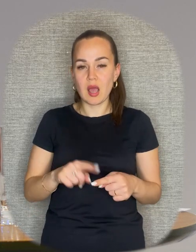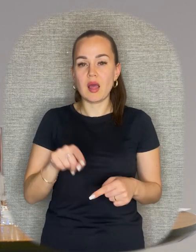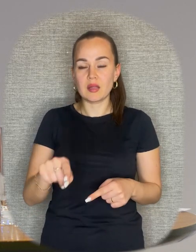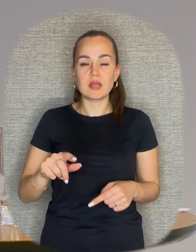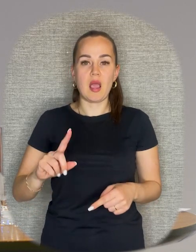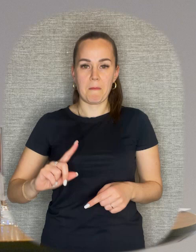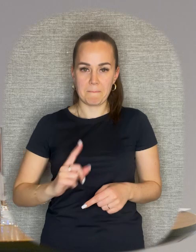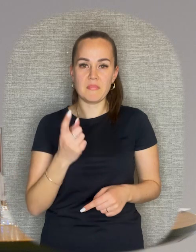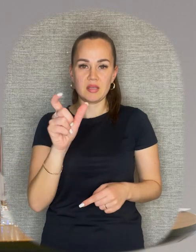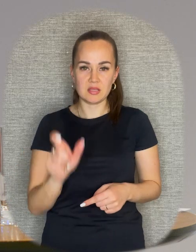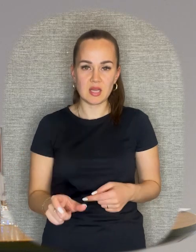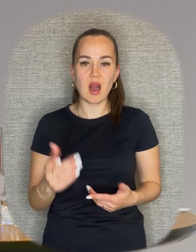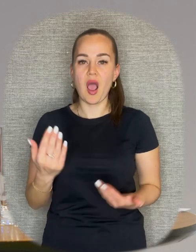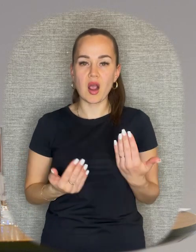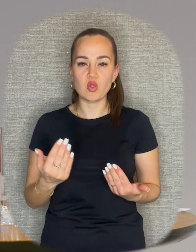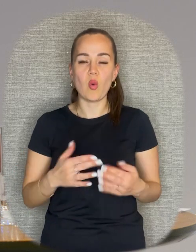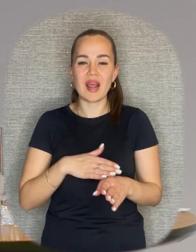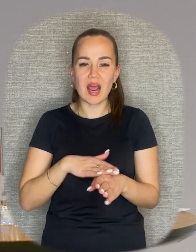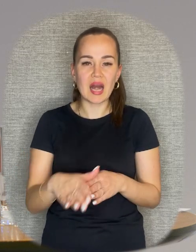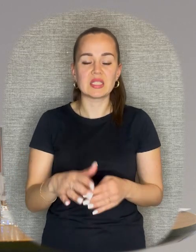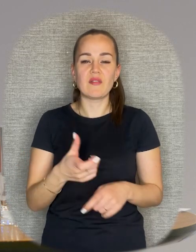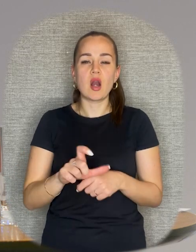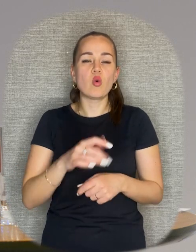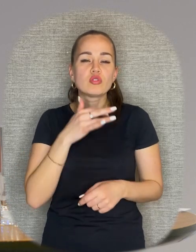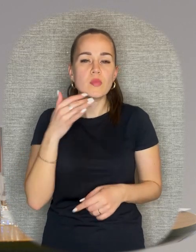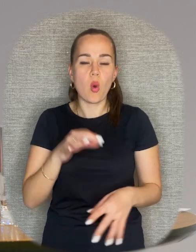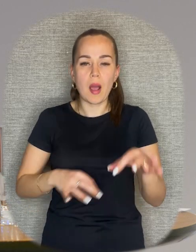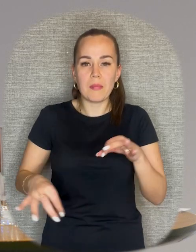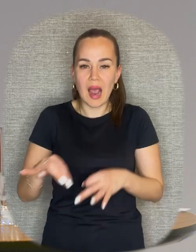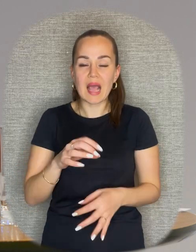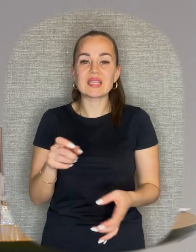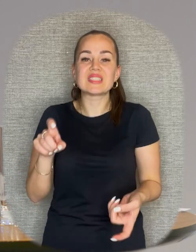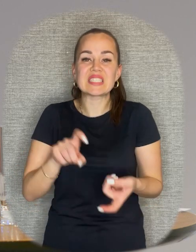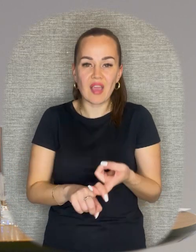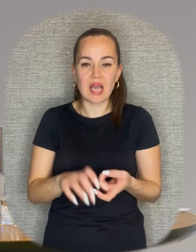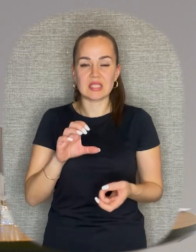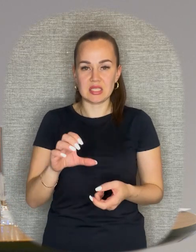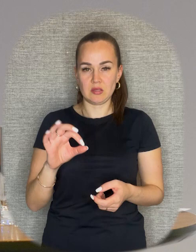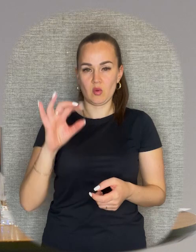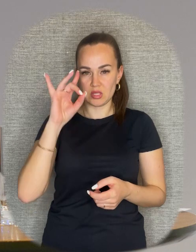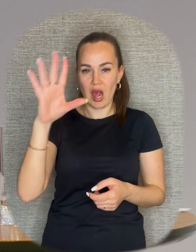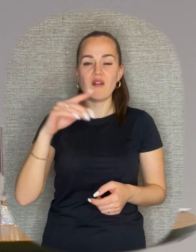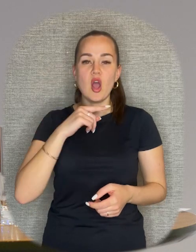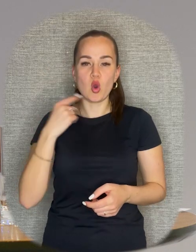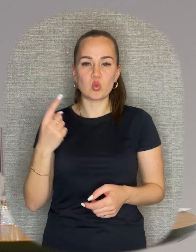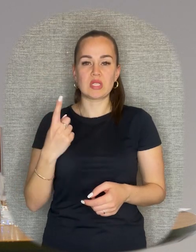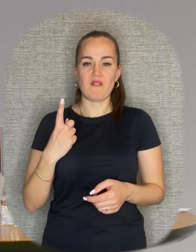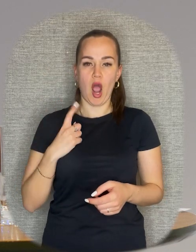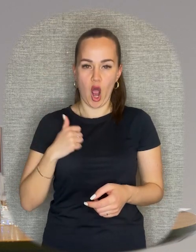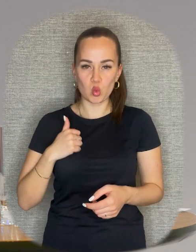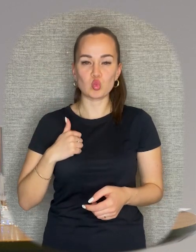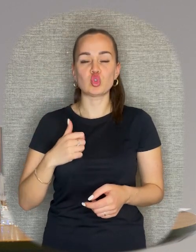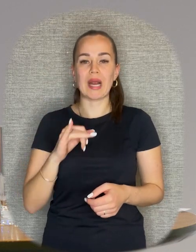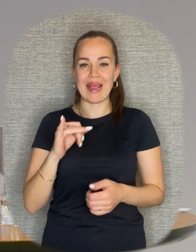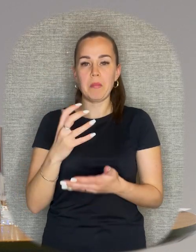вами понимаем что это те мастера которые реализовали очень много проектов связанных опять же со Славой русского